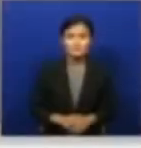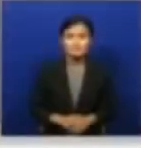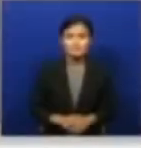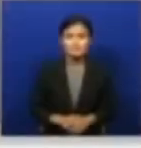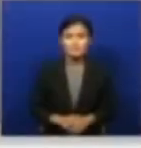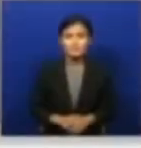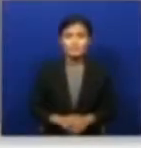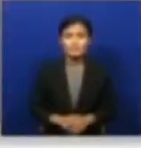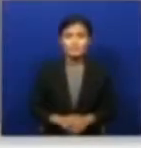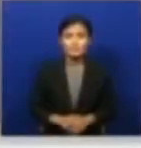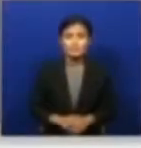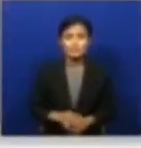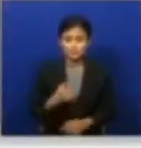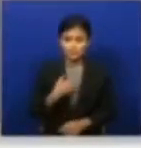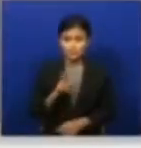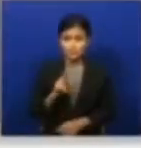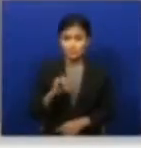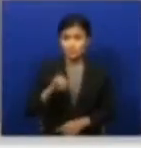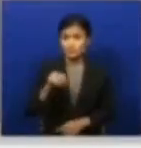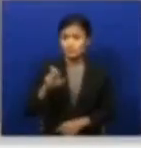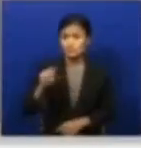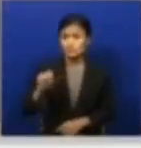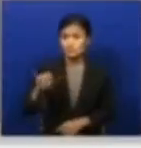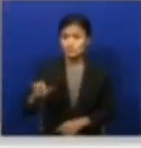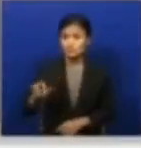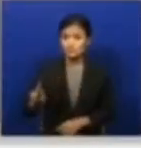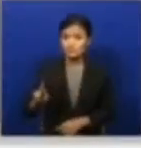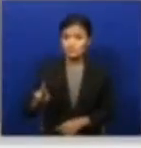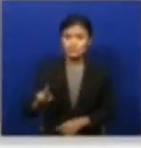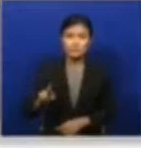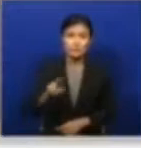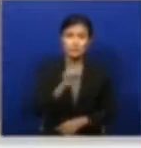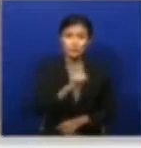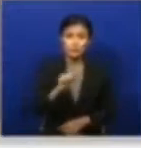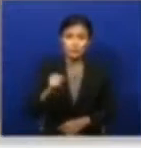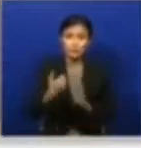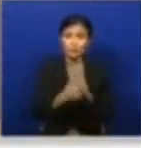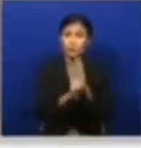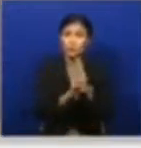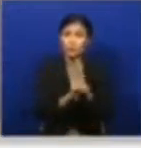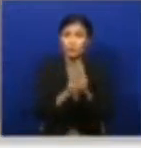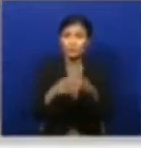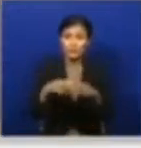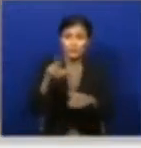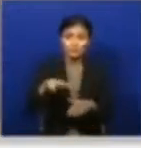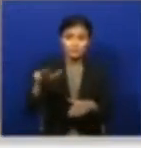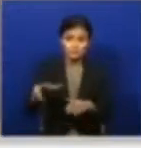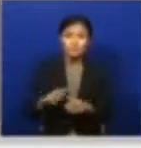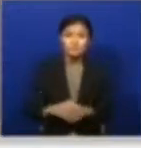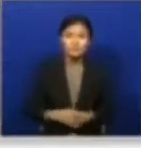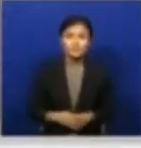ท่านประธานที่เคารพผมกจิตชัยนิคมสมาชิกสภาผู้แทนราษฎรจังหวัดอุดรธานีพรรคเพื่อไทย